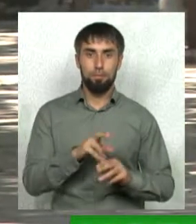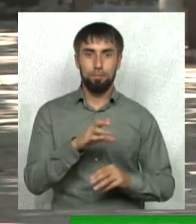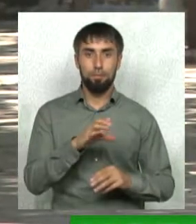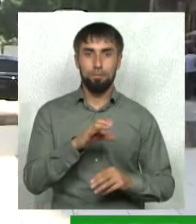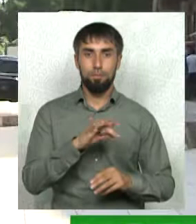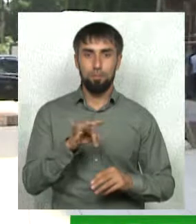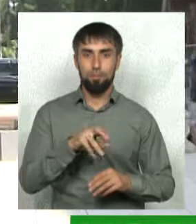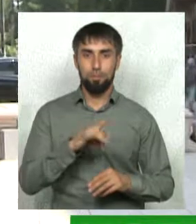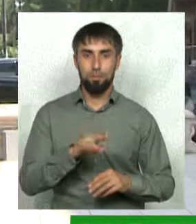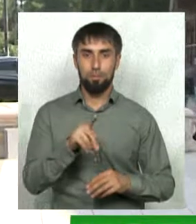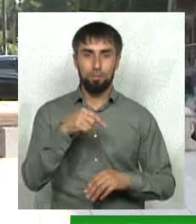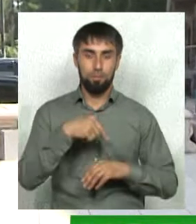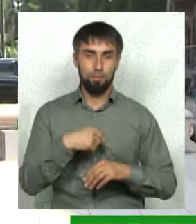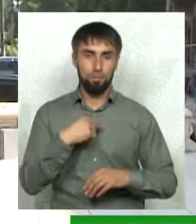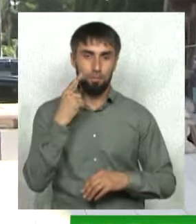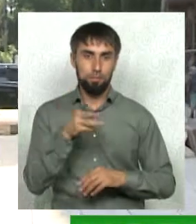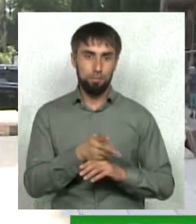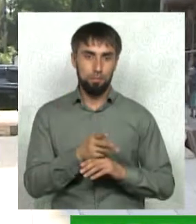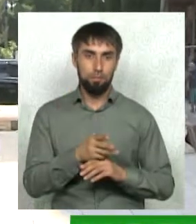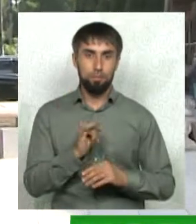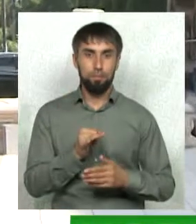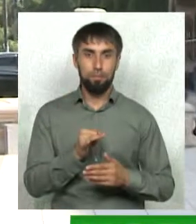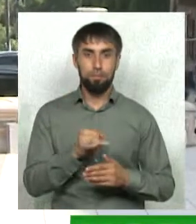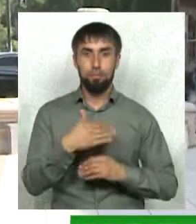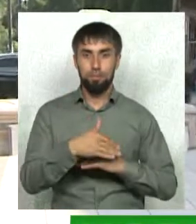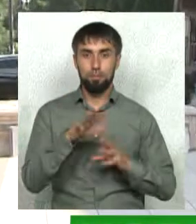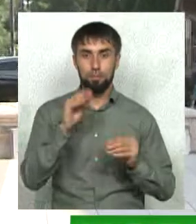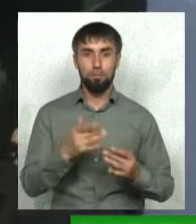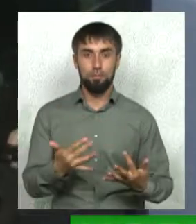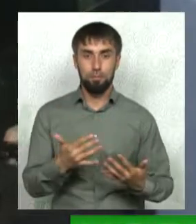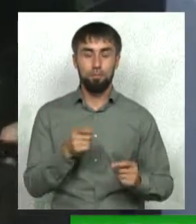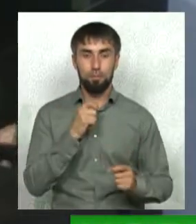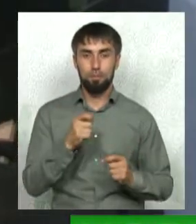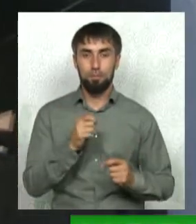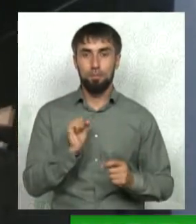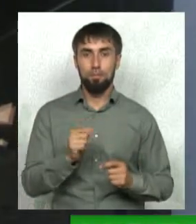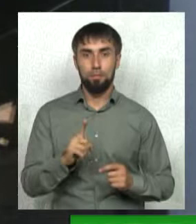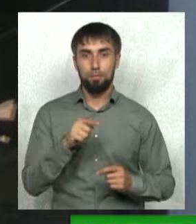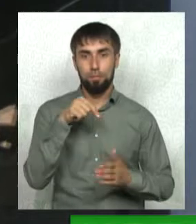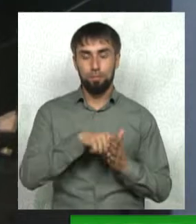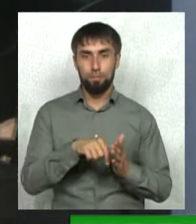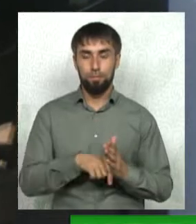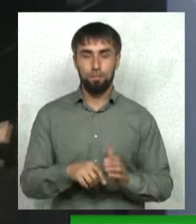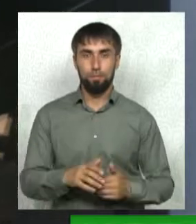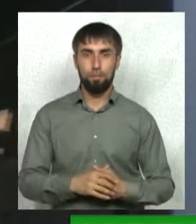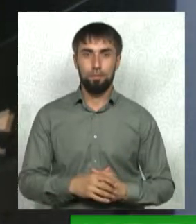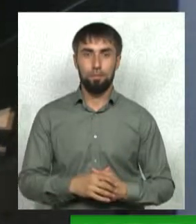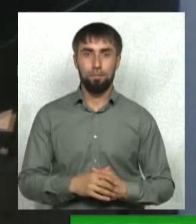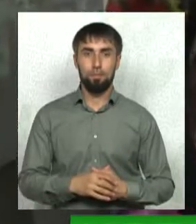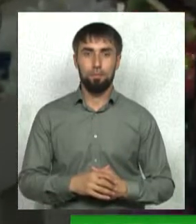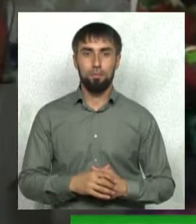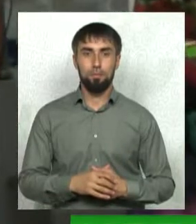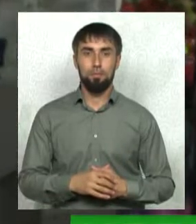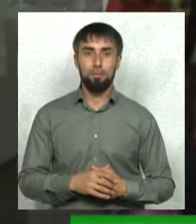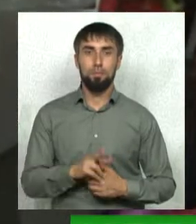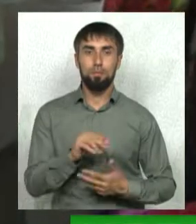супермаркет – первый магазин, попавший под объектив нашей камеры. Снаружи все требования соблюдаются. Но как обстоят дела внутри?